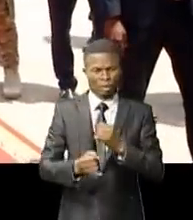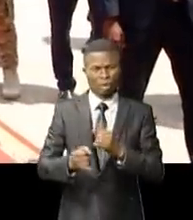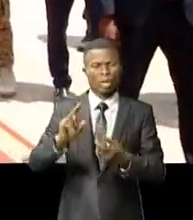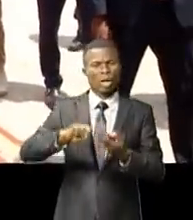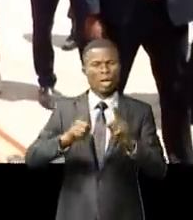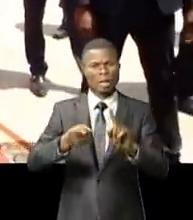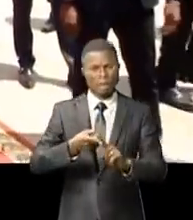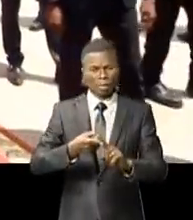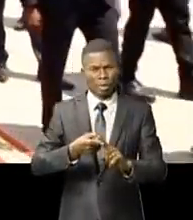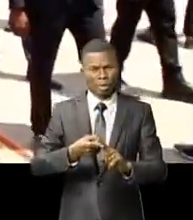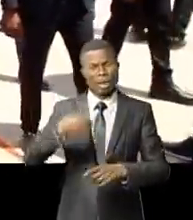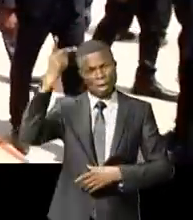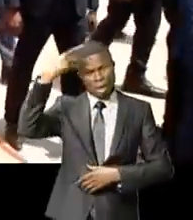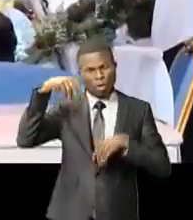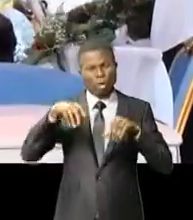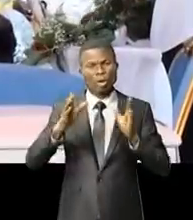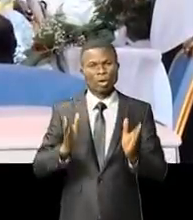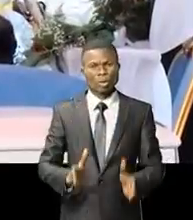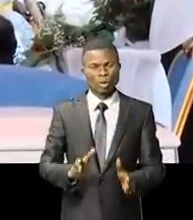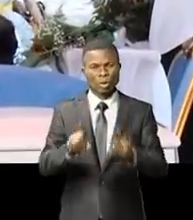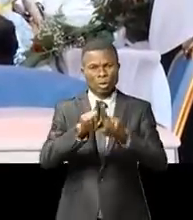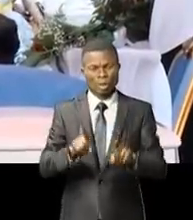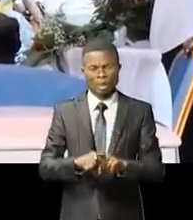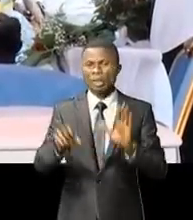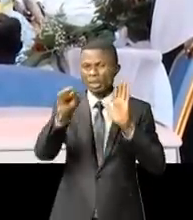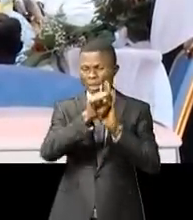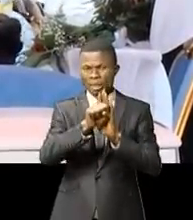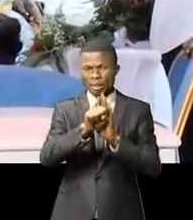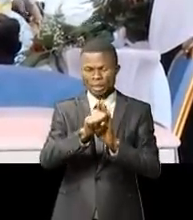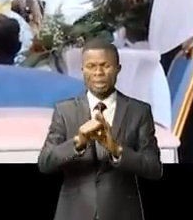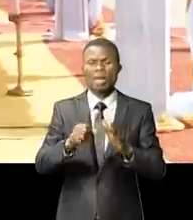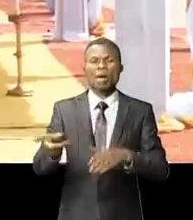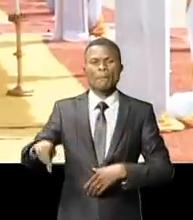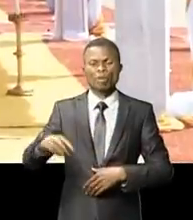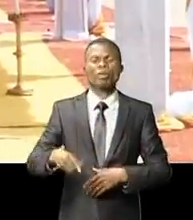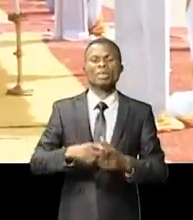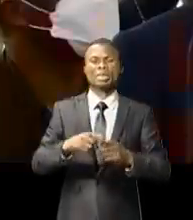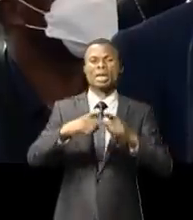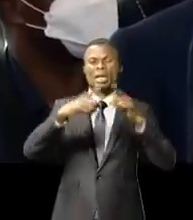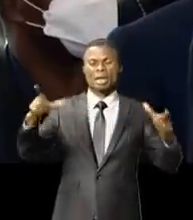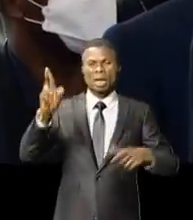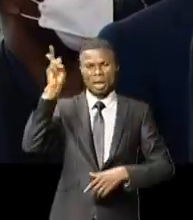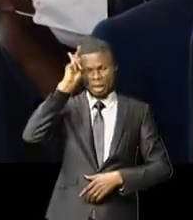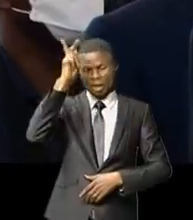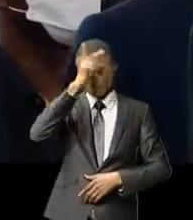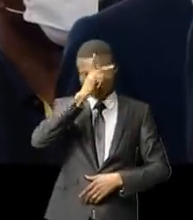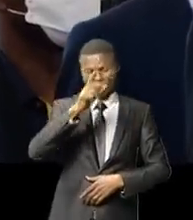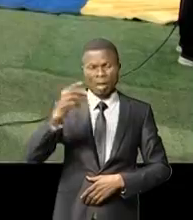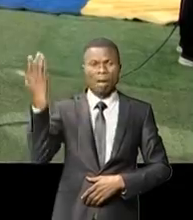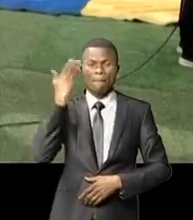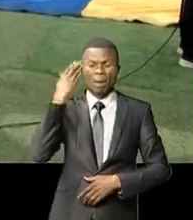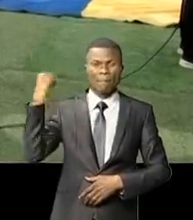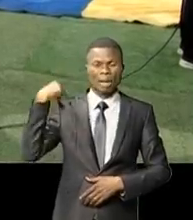icône nationale de la politique congolaise et un symbole pour le Grand Katanga. Gabriel Kyungu Wakumwanza fait partie des